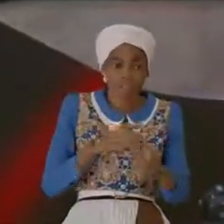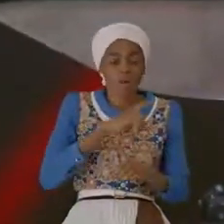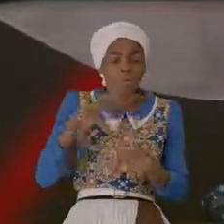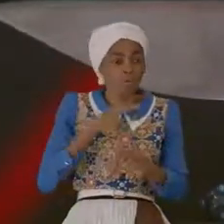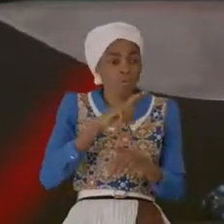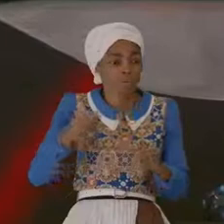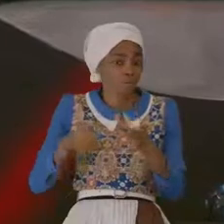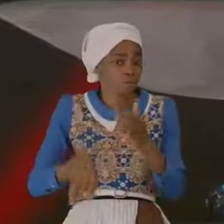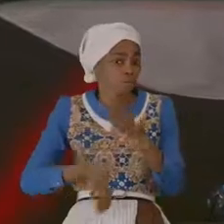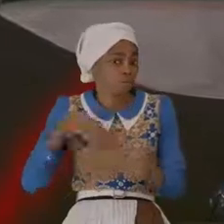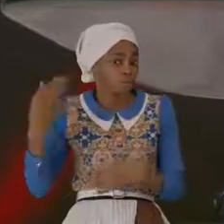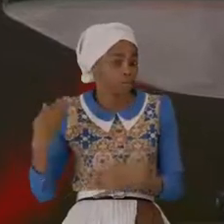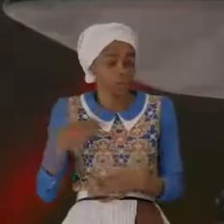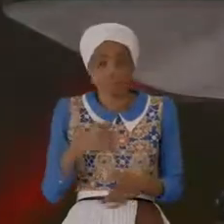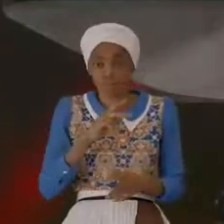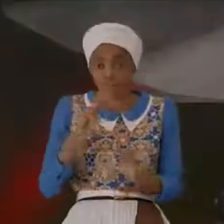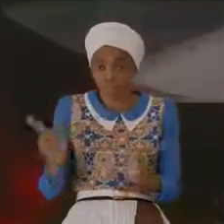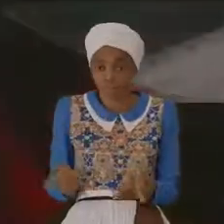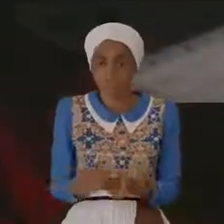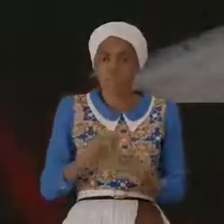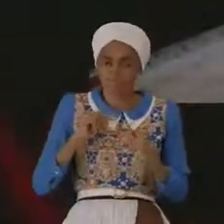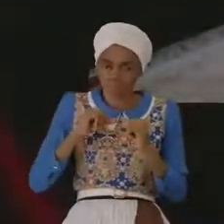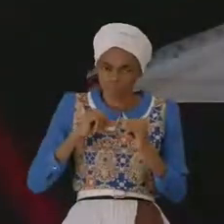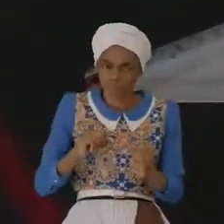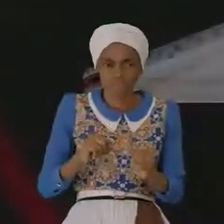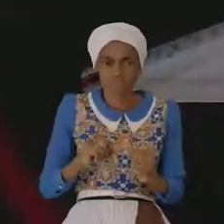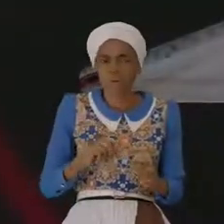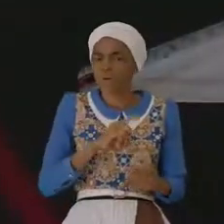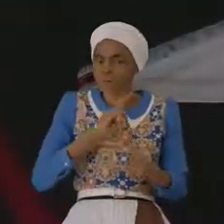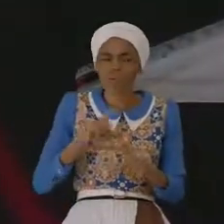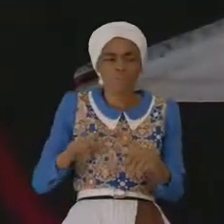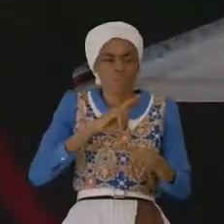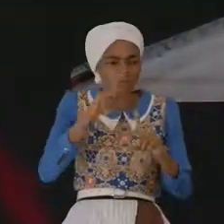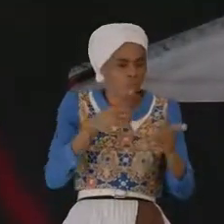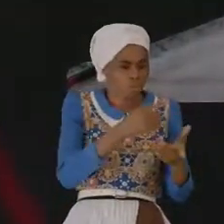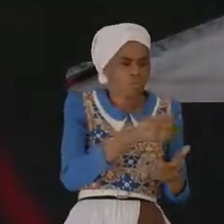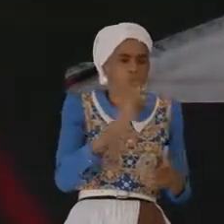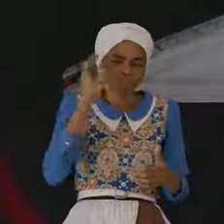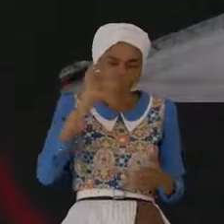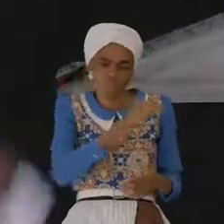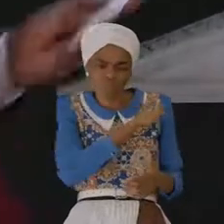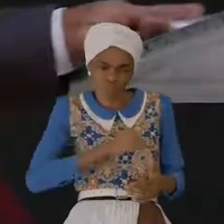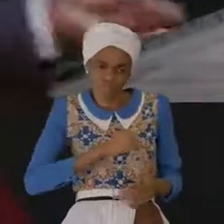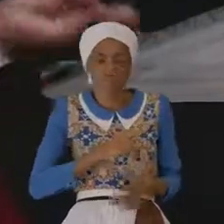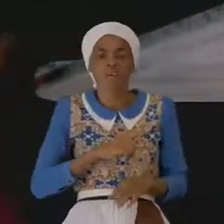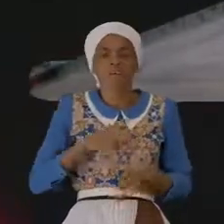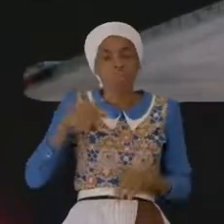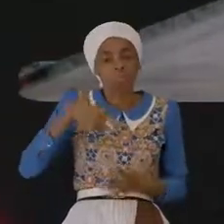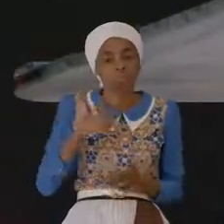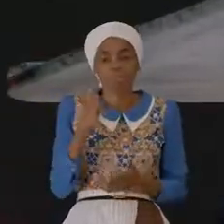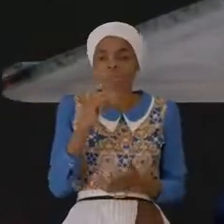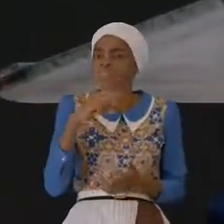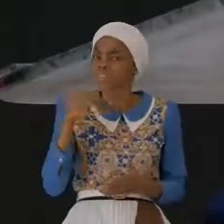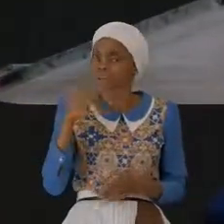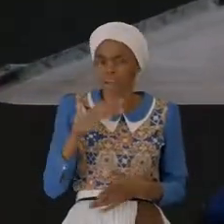d'accord. Si je prêche la circoncision, pourquoi vous me persécutez? Si je ne prêche plus la